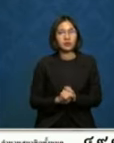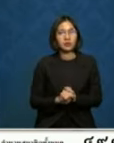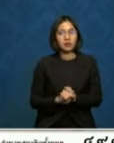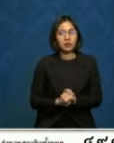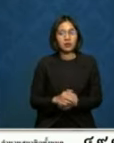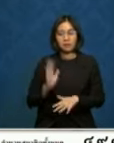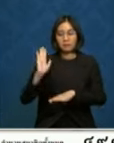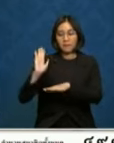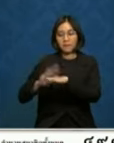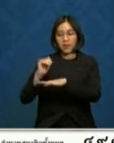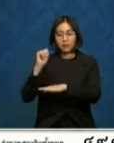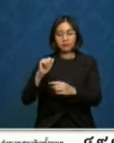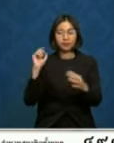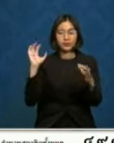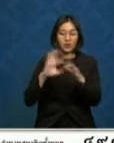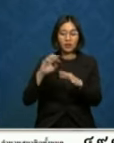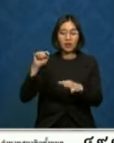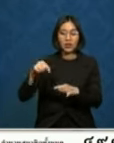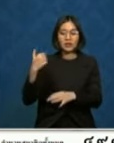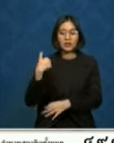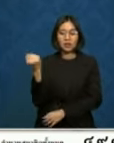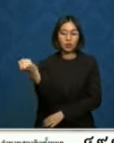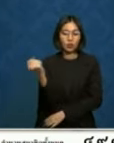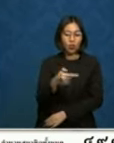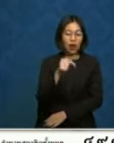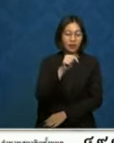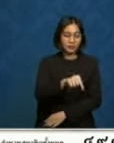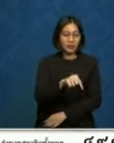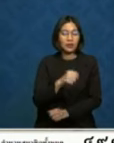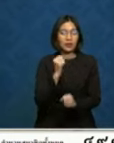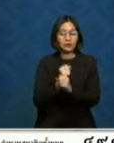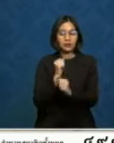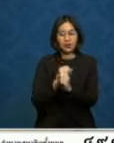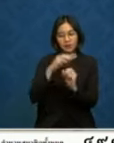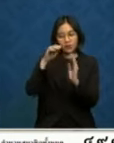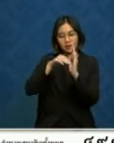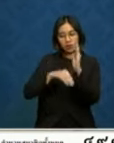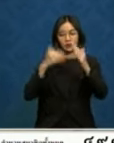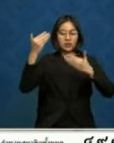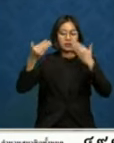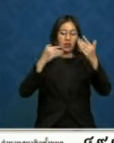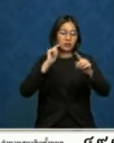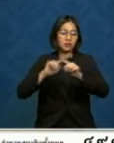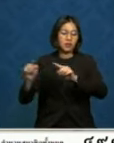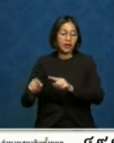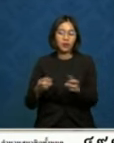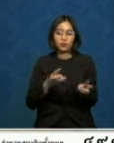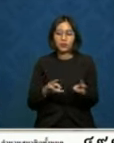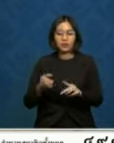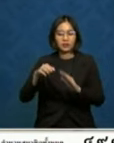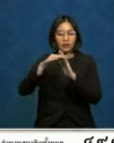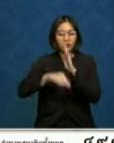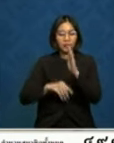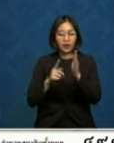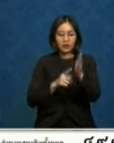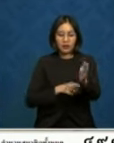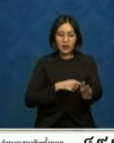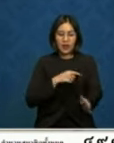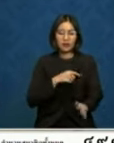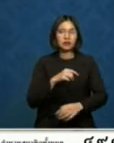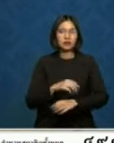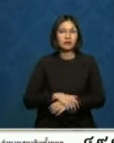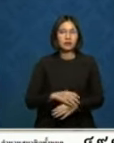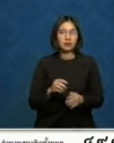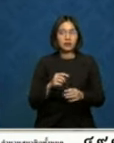เชี่ยวชาญในเรื่องดังกล่าวมากกว่าและได้ดำเนินกิจกรรมในรูปแบบต่างๆมาแล้วเป็นเวลานาน